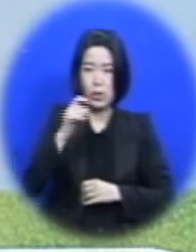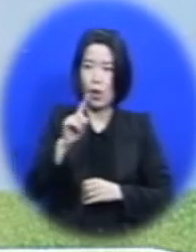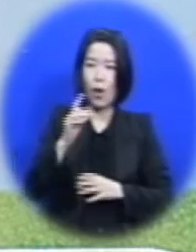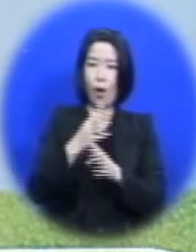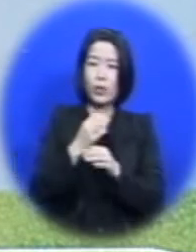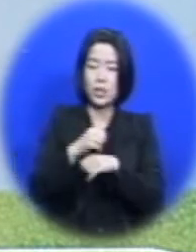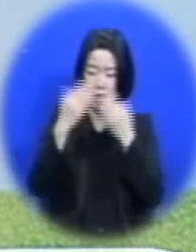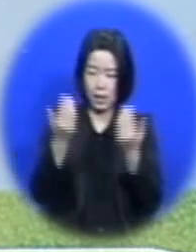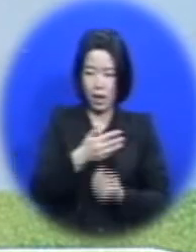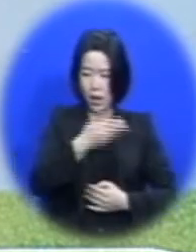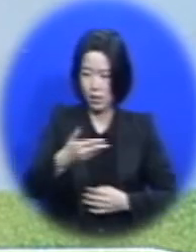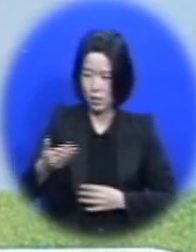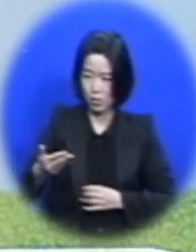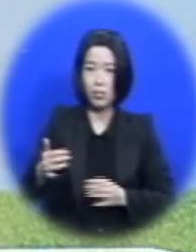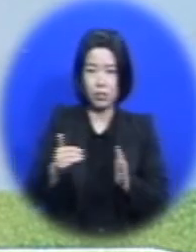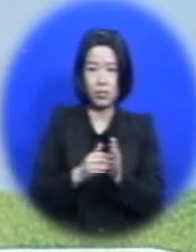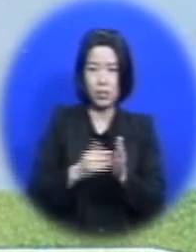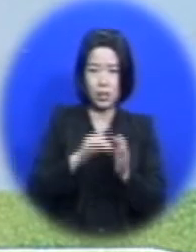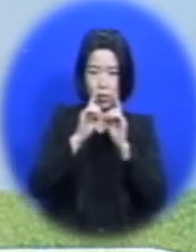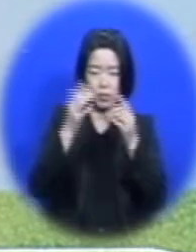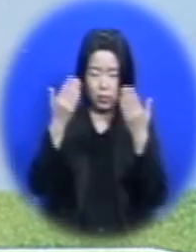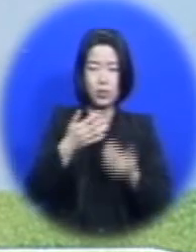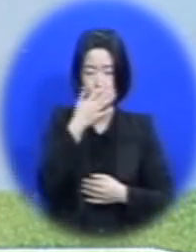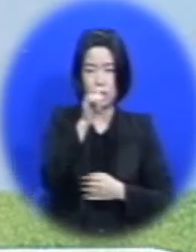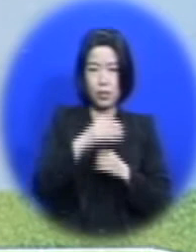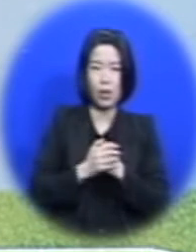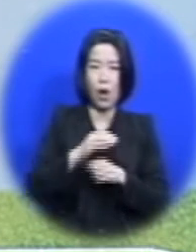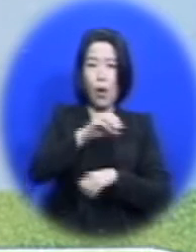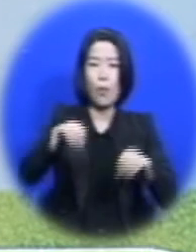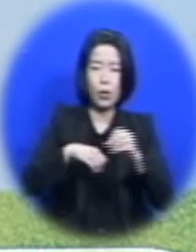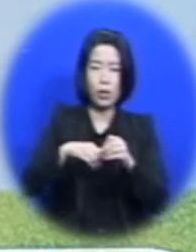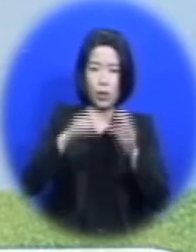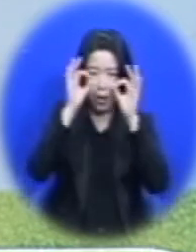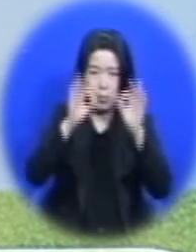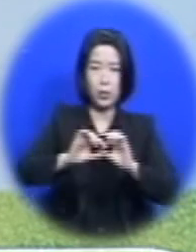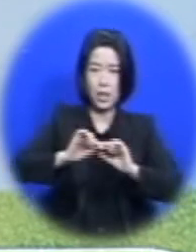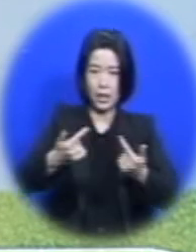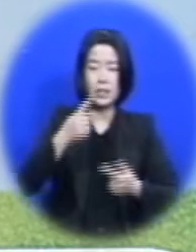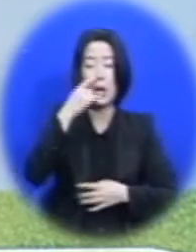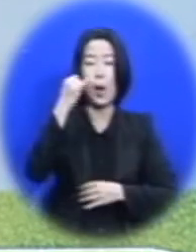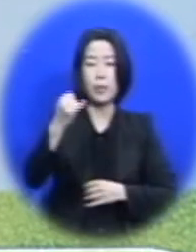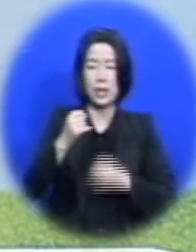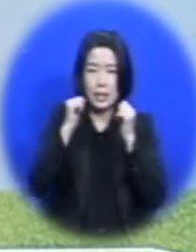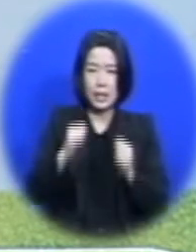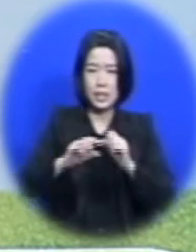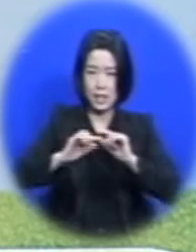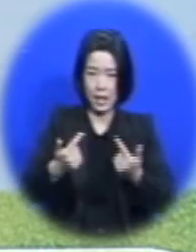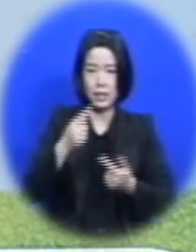다 지나간 나 지나가게 하셨어요 오히려 보이지 않으시는 어머님 계시지 않는